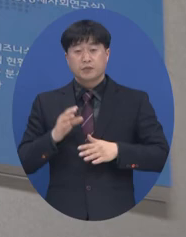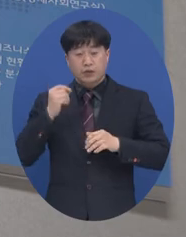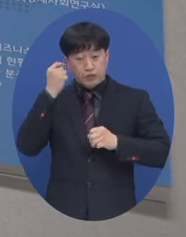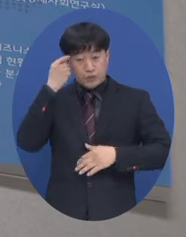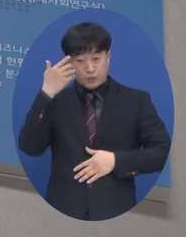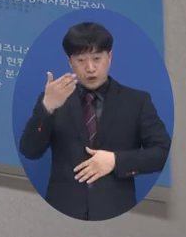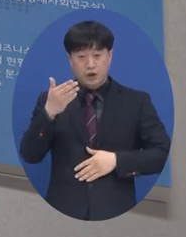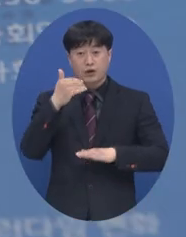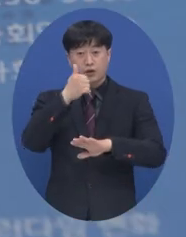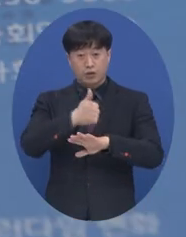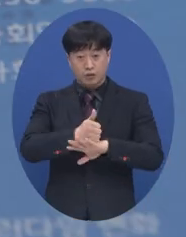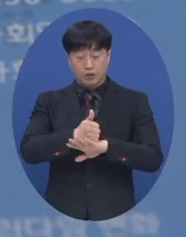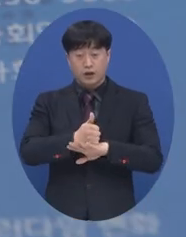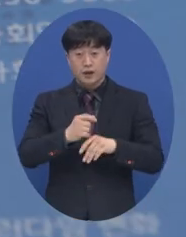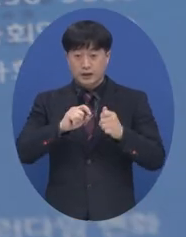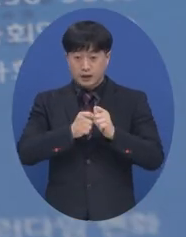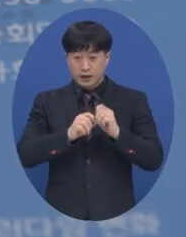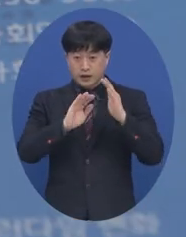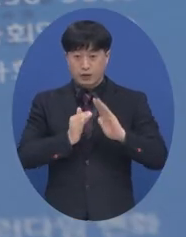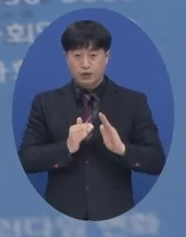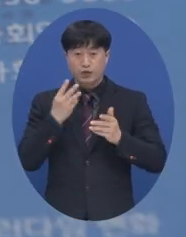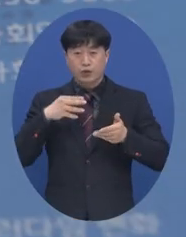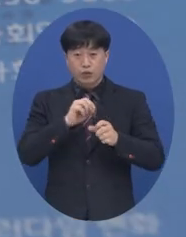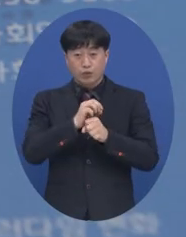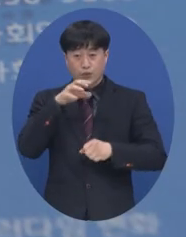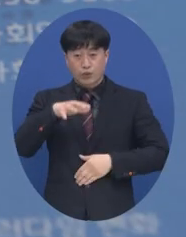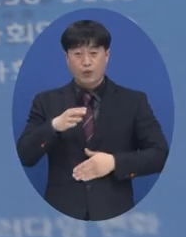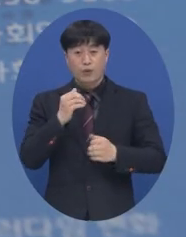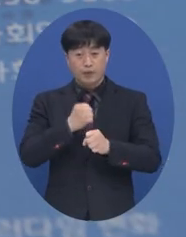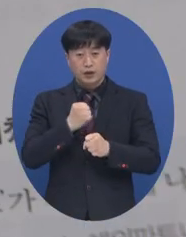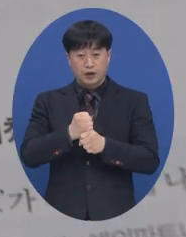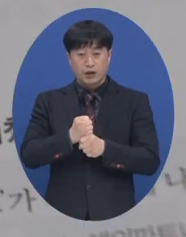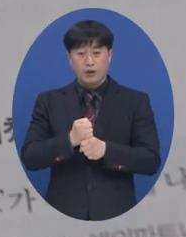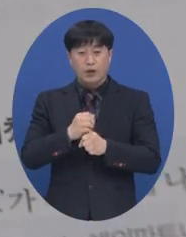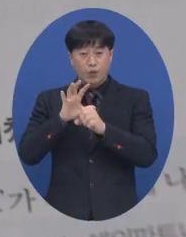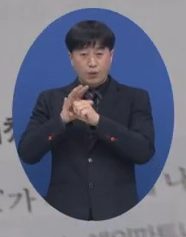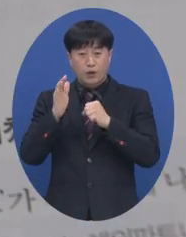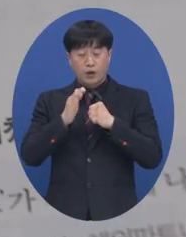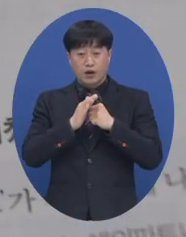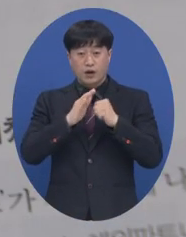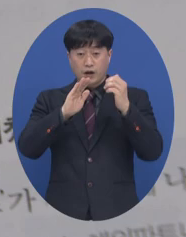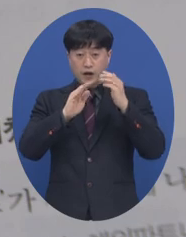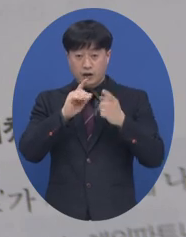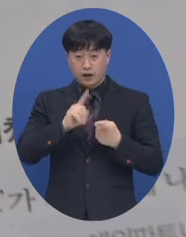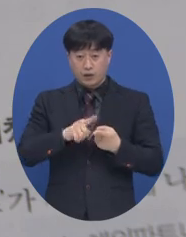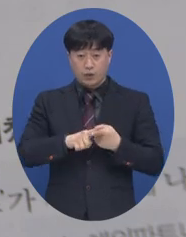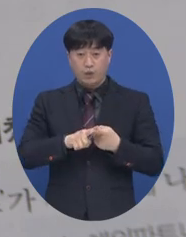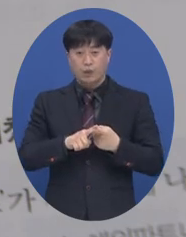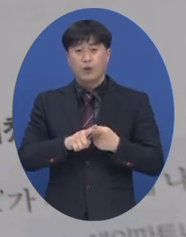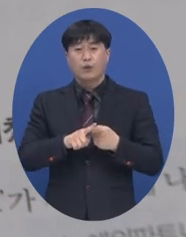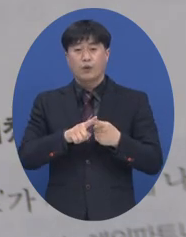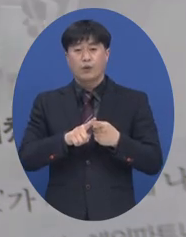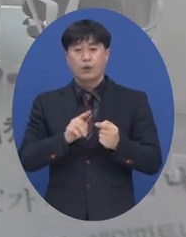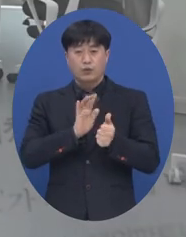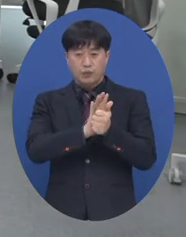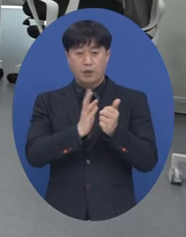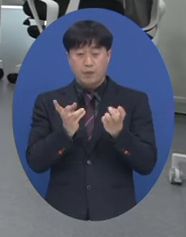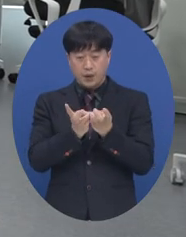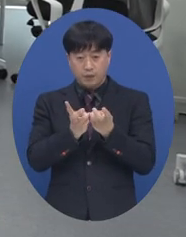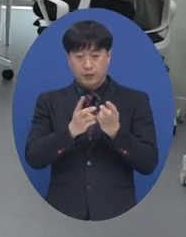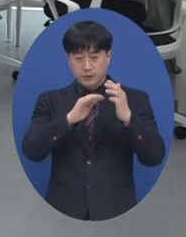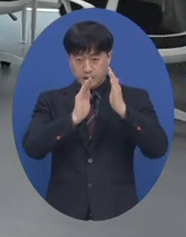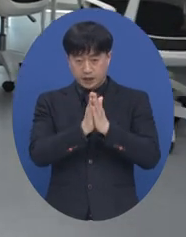구체적인 내용은 경기 연구원이 발간한 코론 알고 에 따른 경위로 스타트업 지원 방안 책자에서 볼 수 있습니다